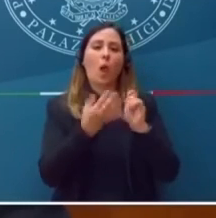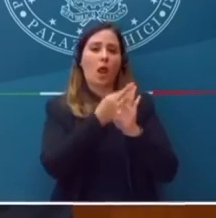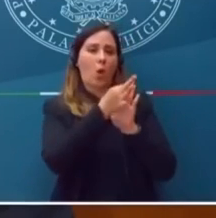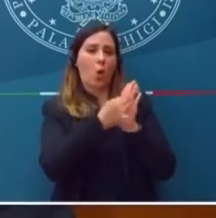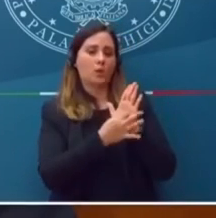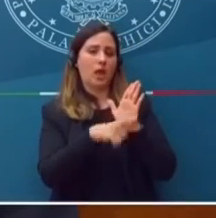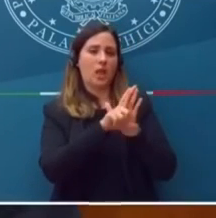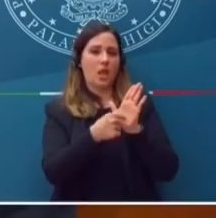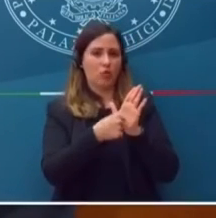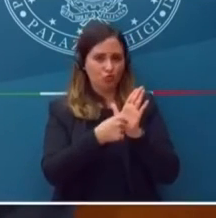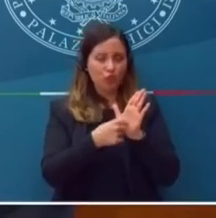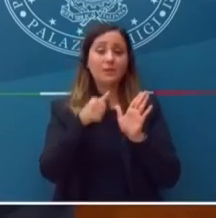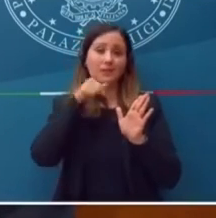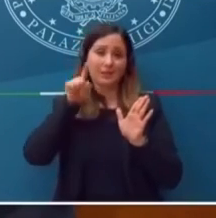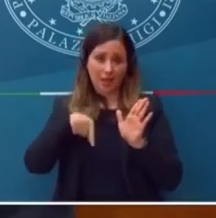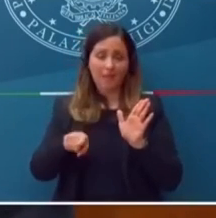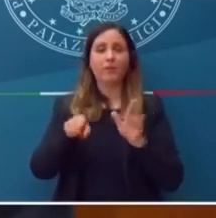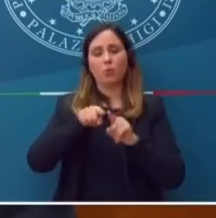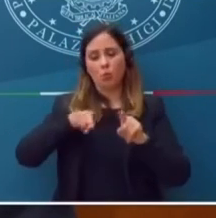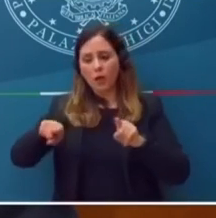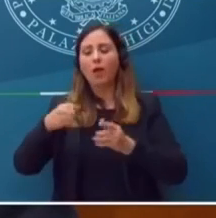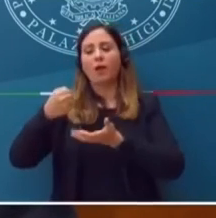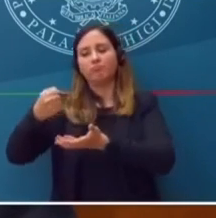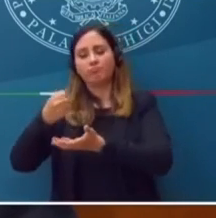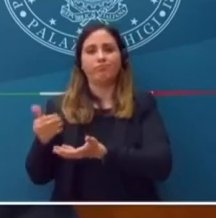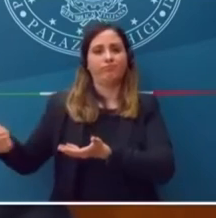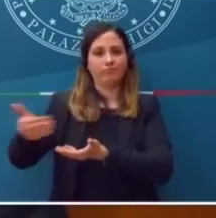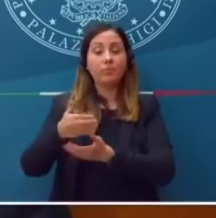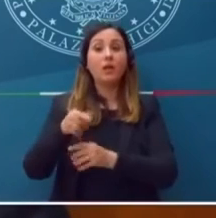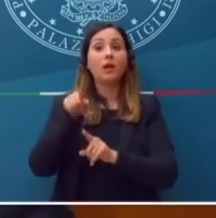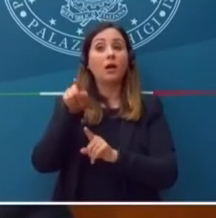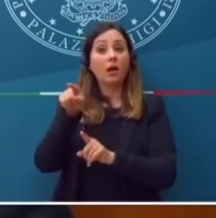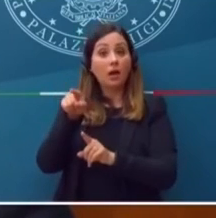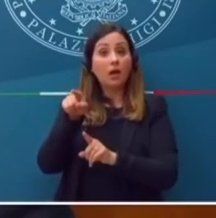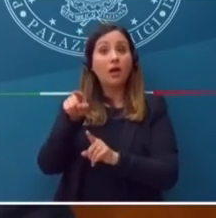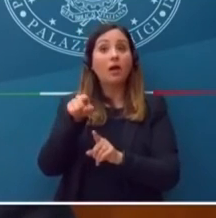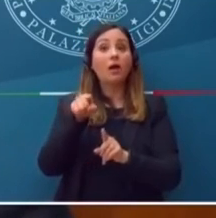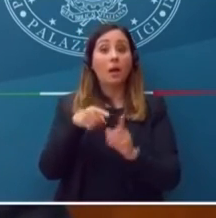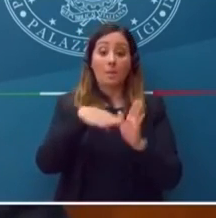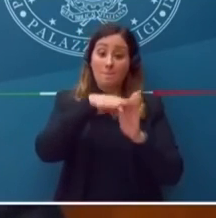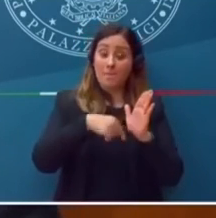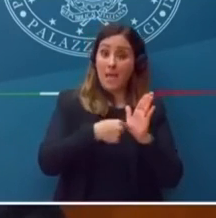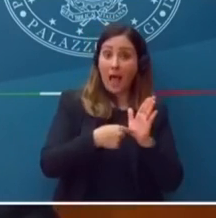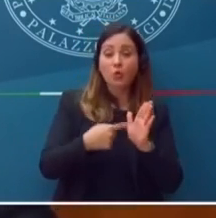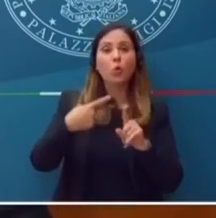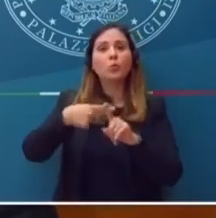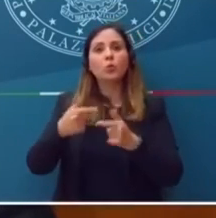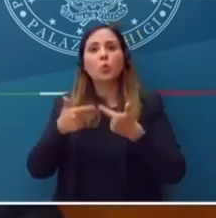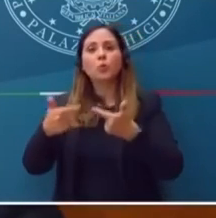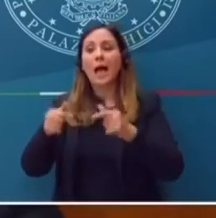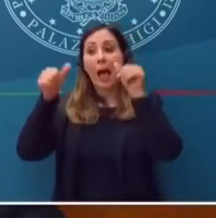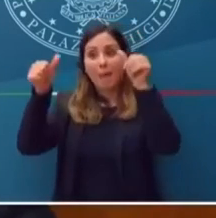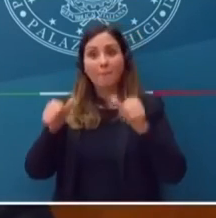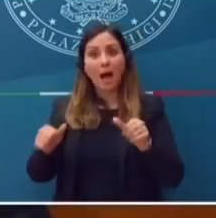piano, farete un decreto per la semplificazione degli appalti, per cambiare le norme di